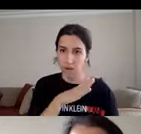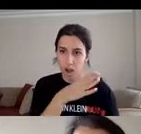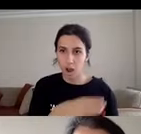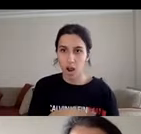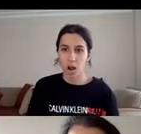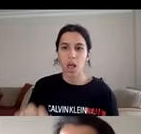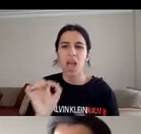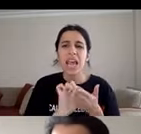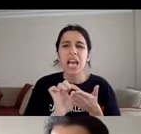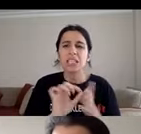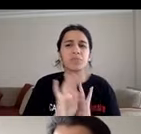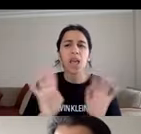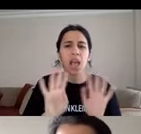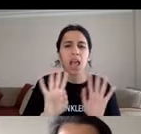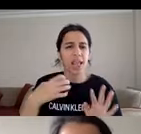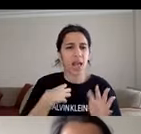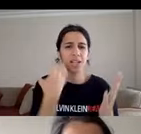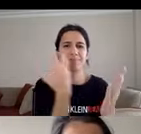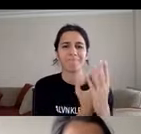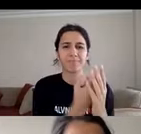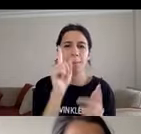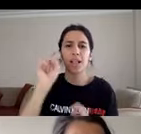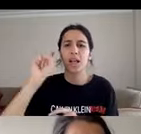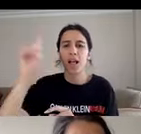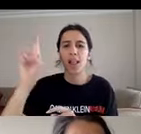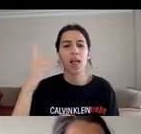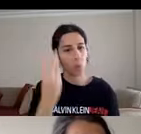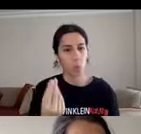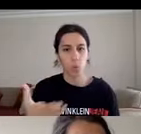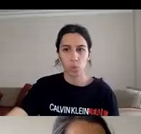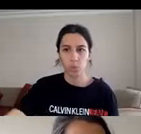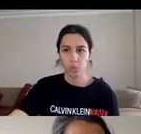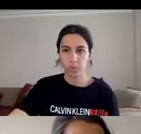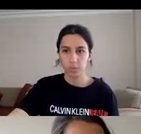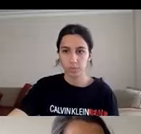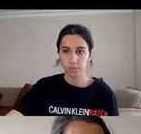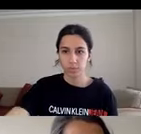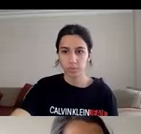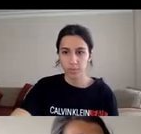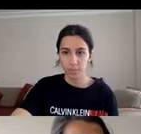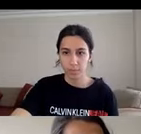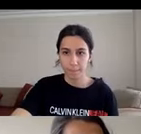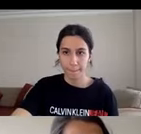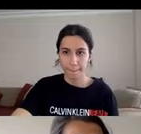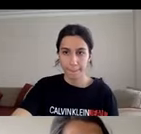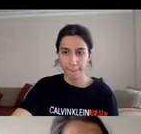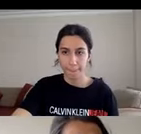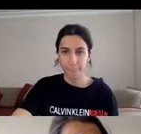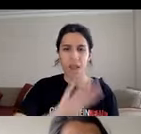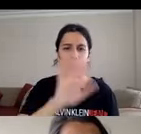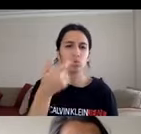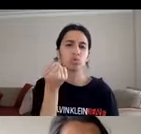değil. Yani tarayıcınıza kurabileceğiniz bir butonla etkileşebilecek, etkileşime girebileceğiniz hizmetler ve ücretsiz